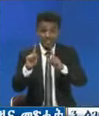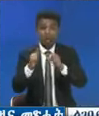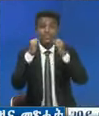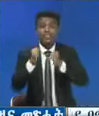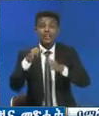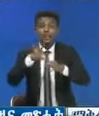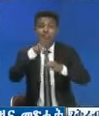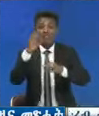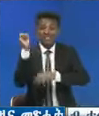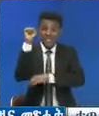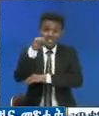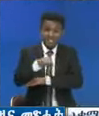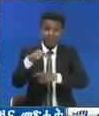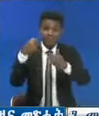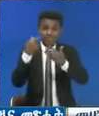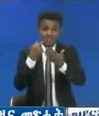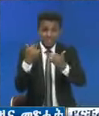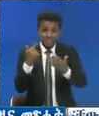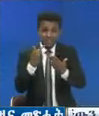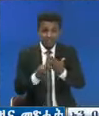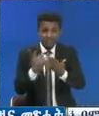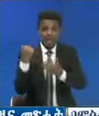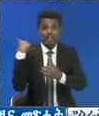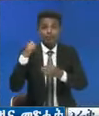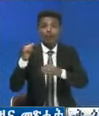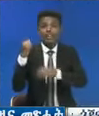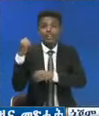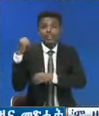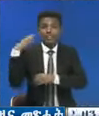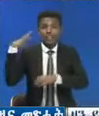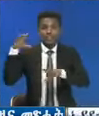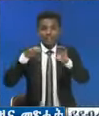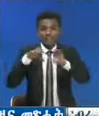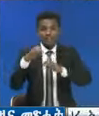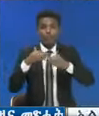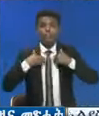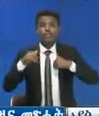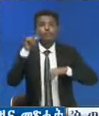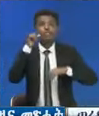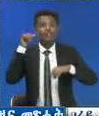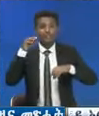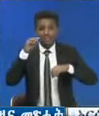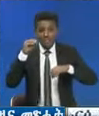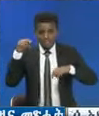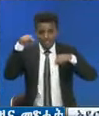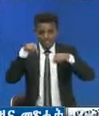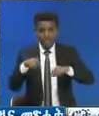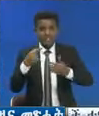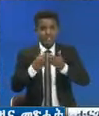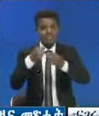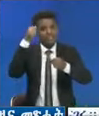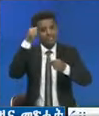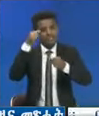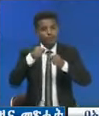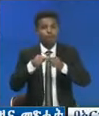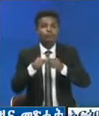መንፈስ አሸንፈው ዛሬ ያረንጓዴ ተራራ አርገውታል። ወጣቱ ትናንትና ዛሬን እንዲህ ያስታውሳል።